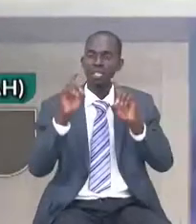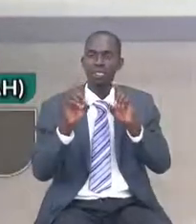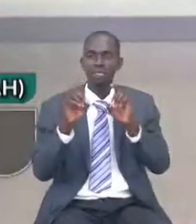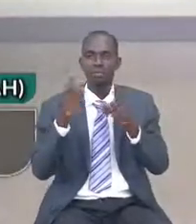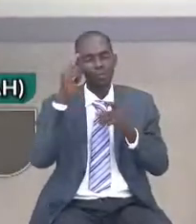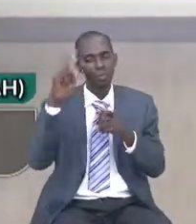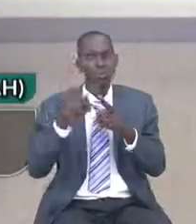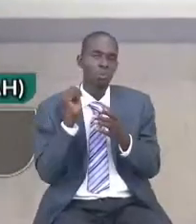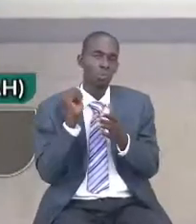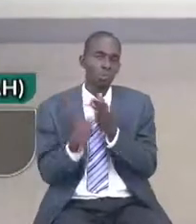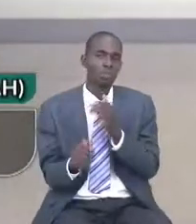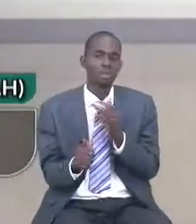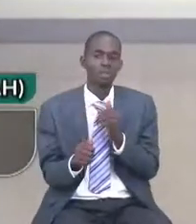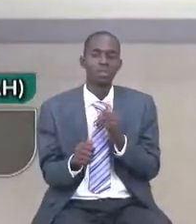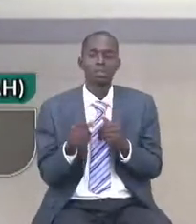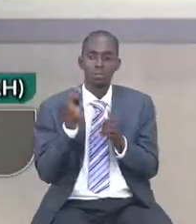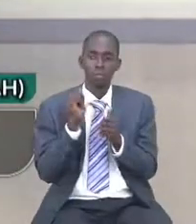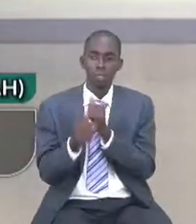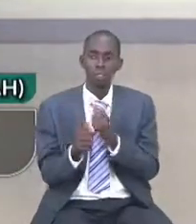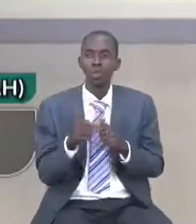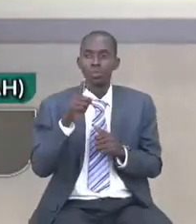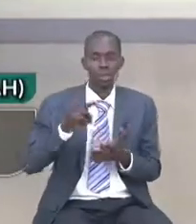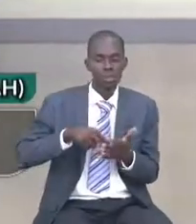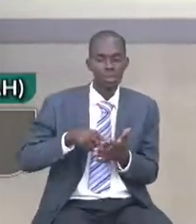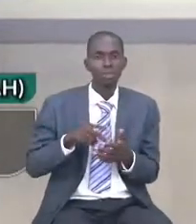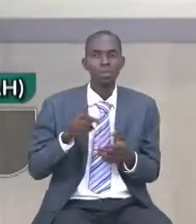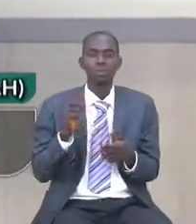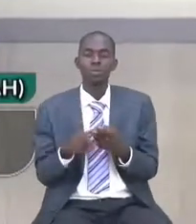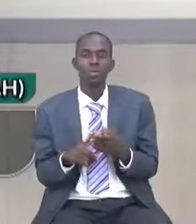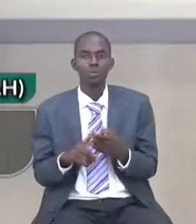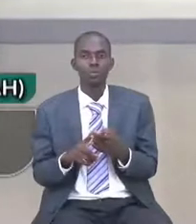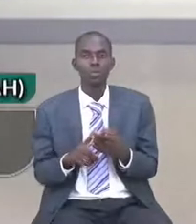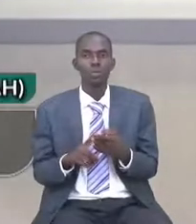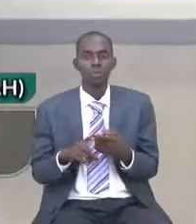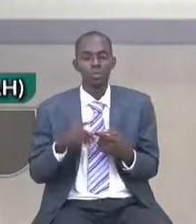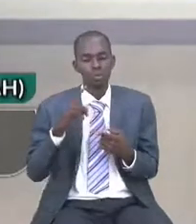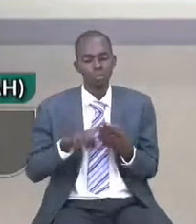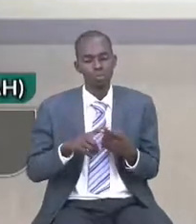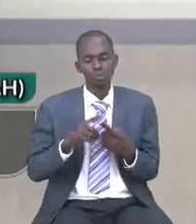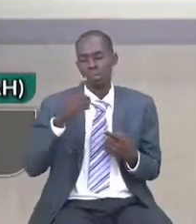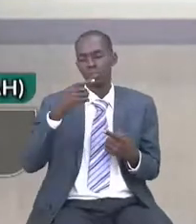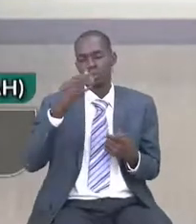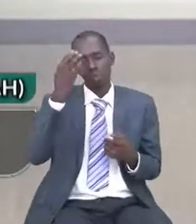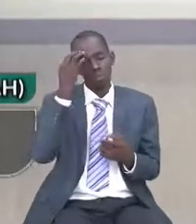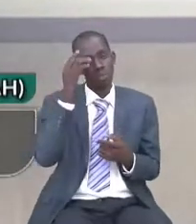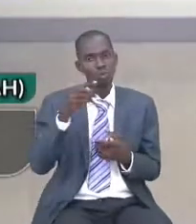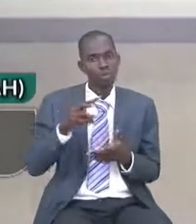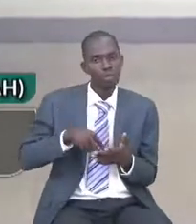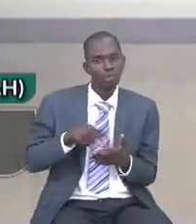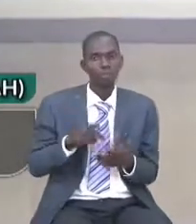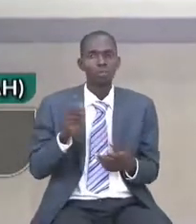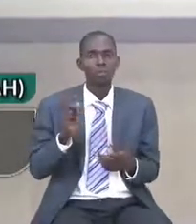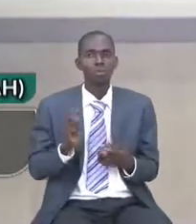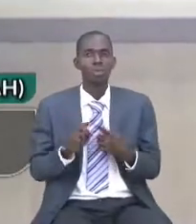un examen à passer. Vous avez appris pour aller rendre,